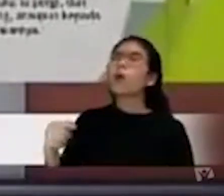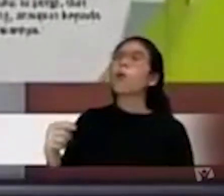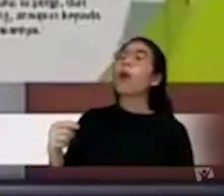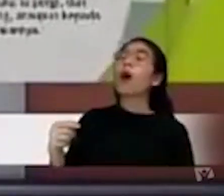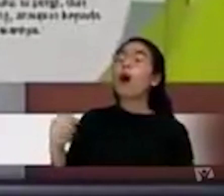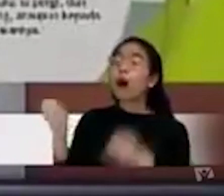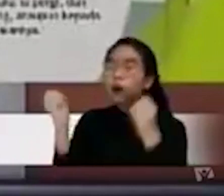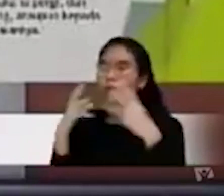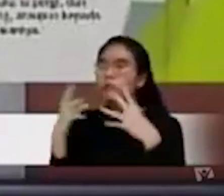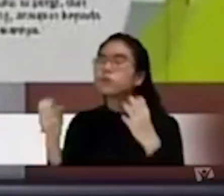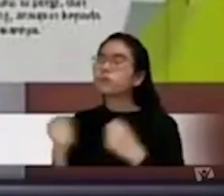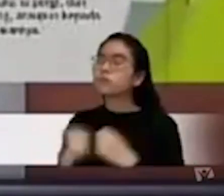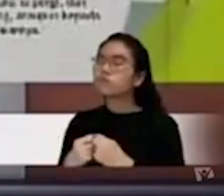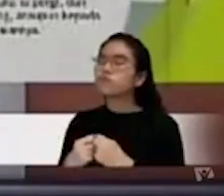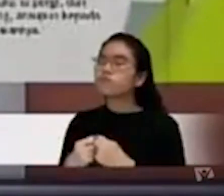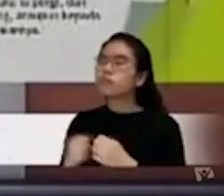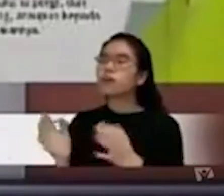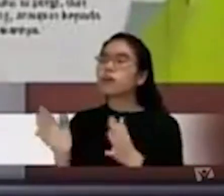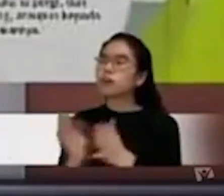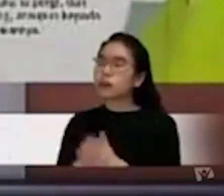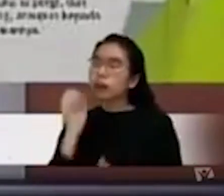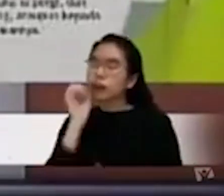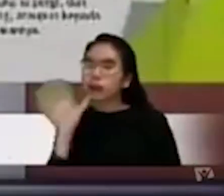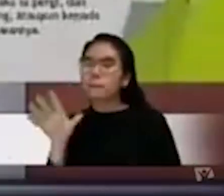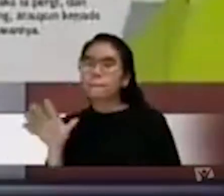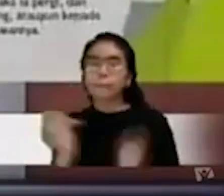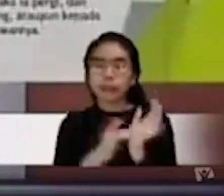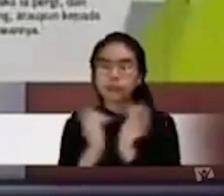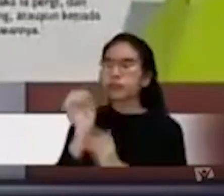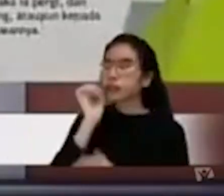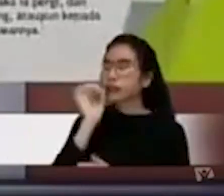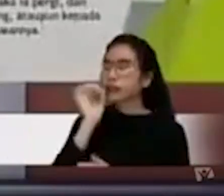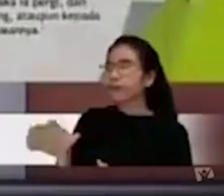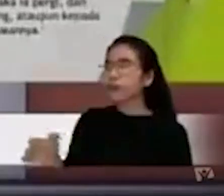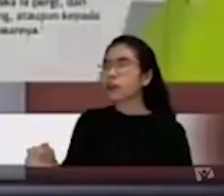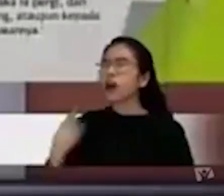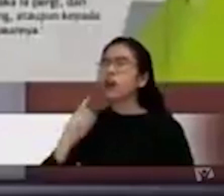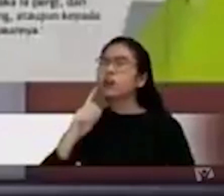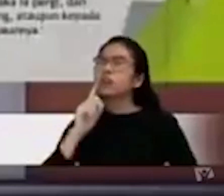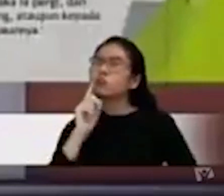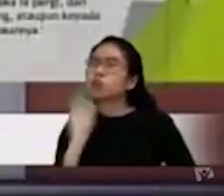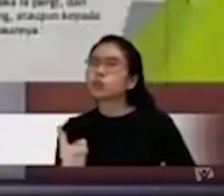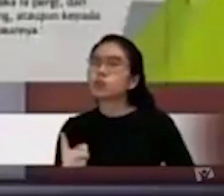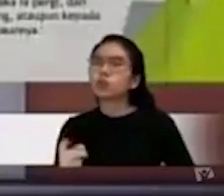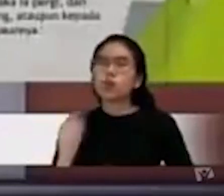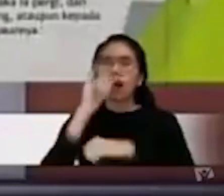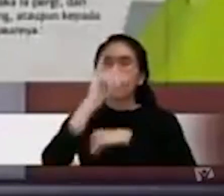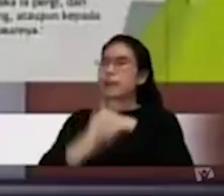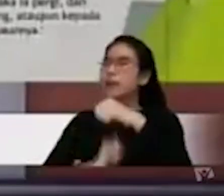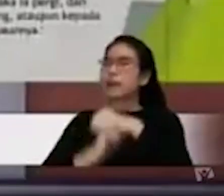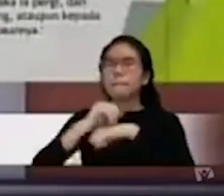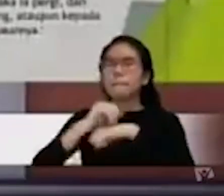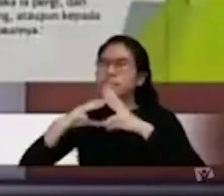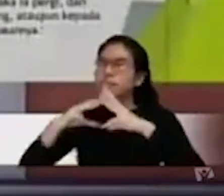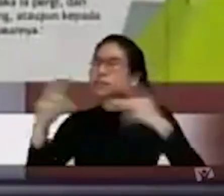kepada mereka yang mengikutinya, aku berkata kepadamu, sesungguhnya iman sebesar ini tidak pernah aku jumpai